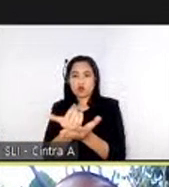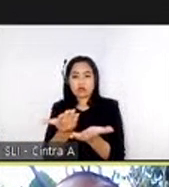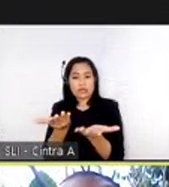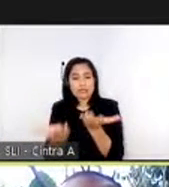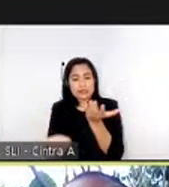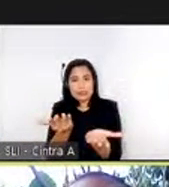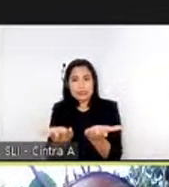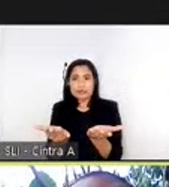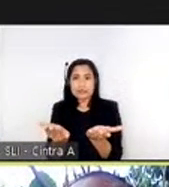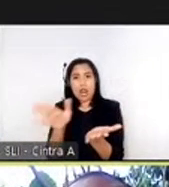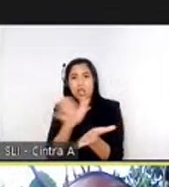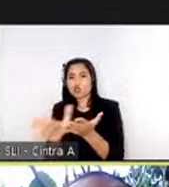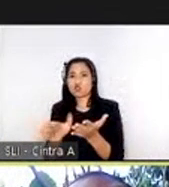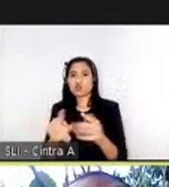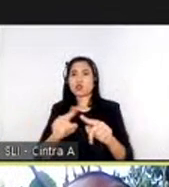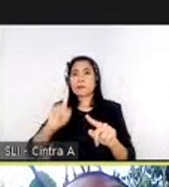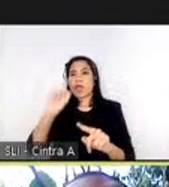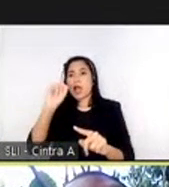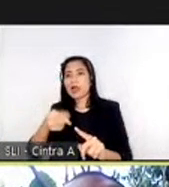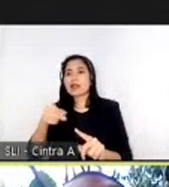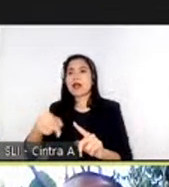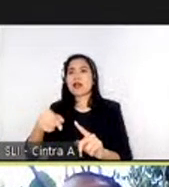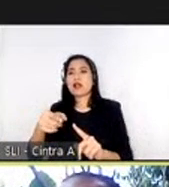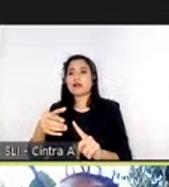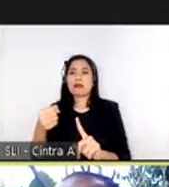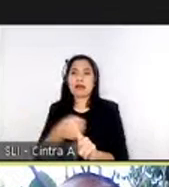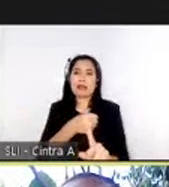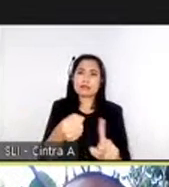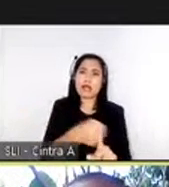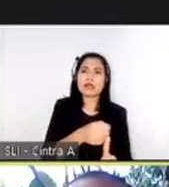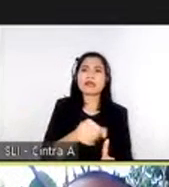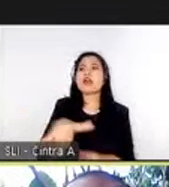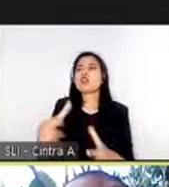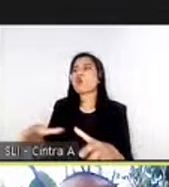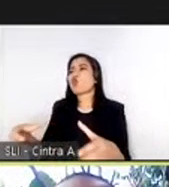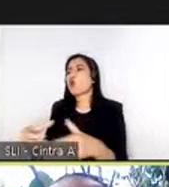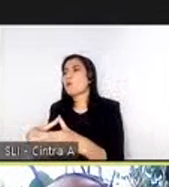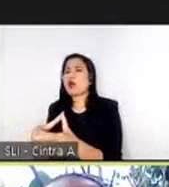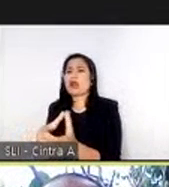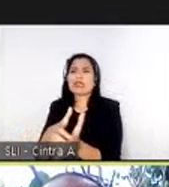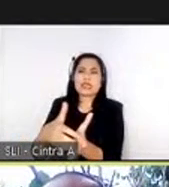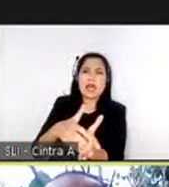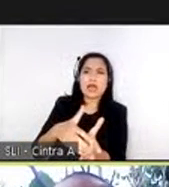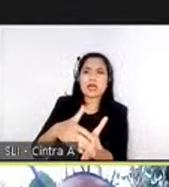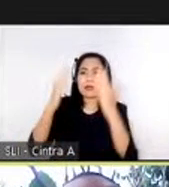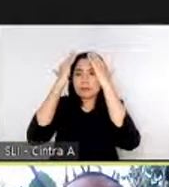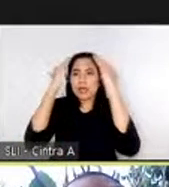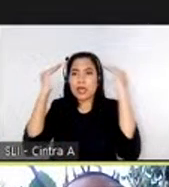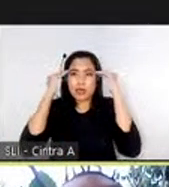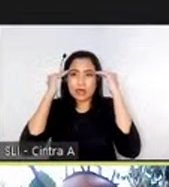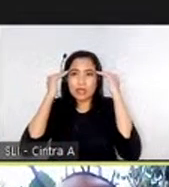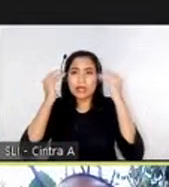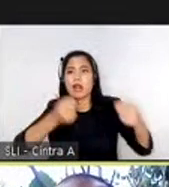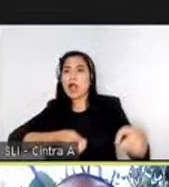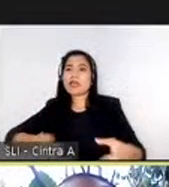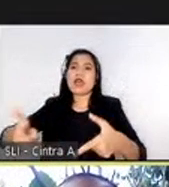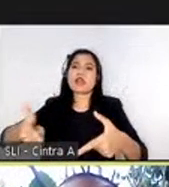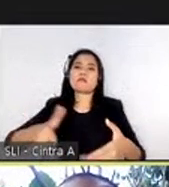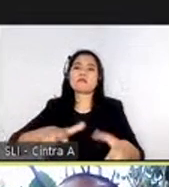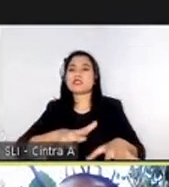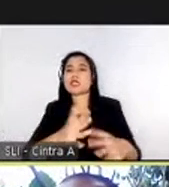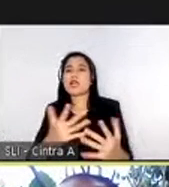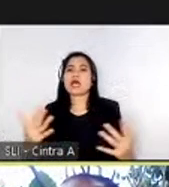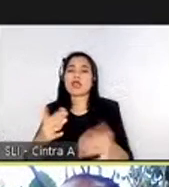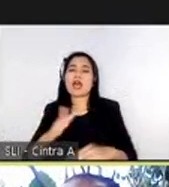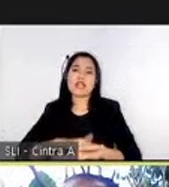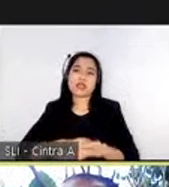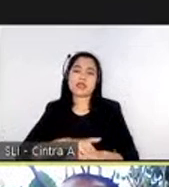tren kekerasan dan ancaman terhadap para e kelompok rentan petani nelayan masyarakat adat itu makin tinggi